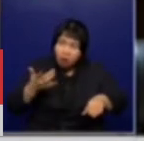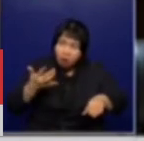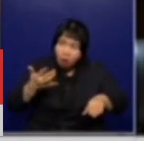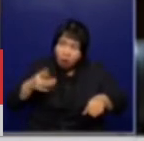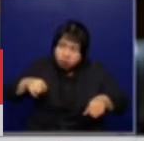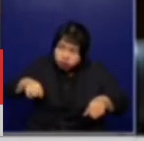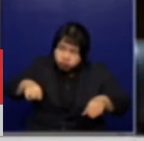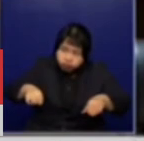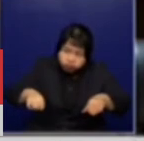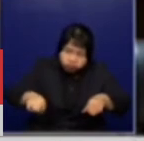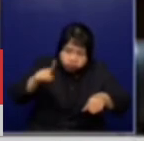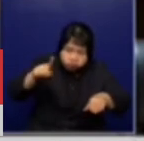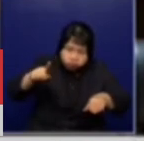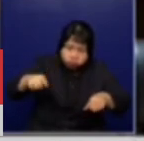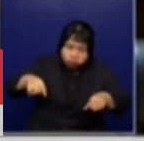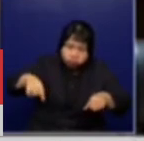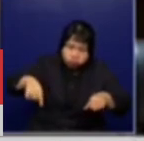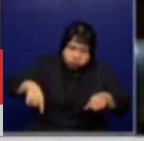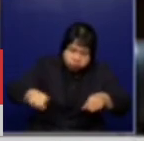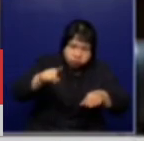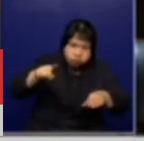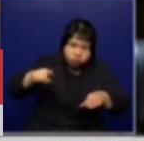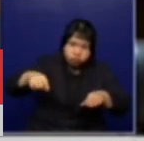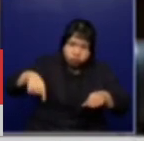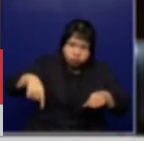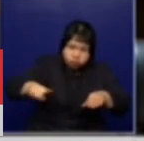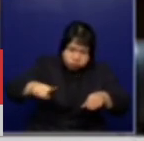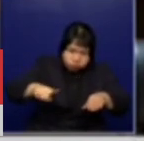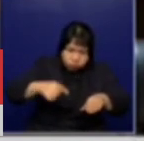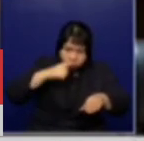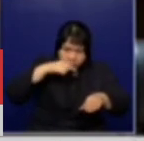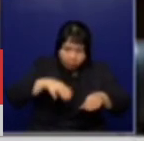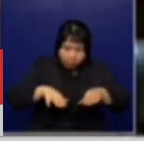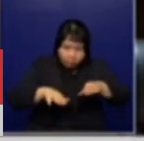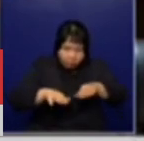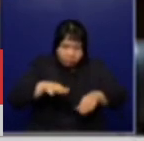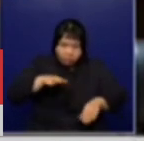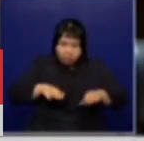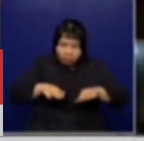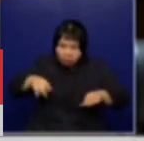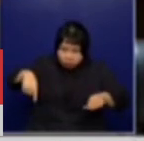ศไทยไปทีละประเทศทีละประเทศบางครั้งถอยหลังให้เขาแซงได้เร็วขึ้นด้วยซ้ำค่ะ